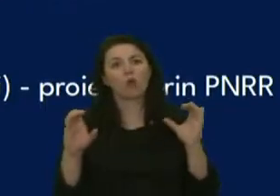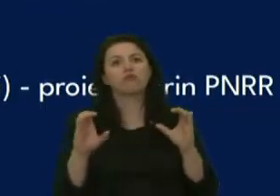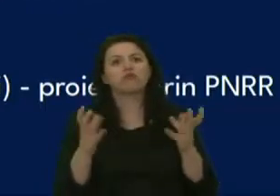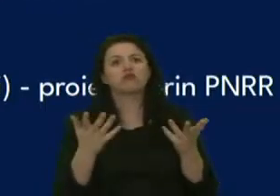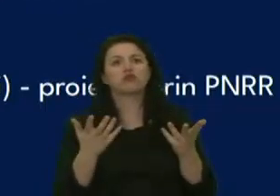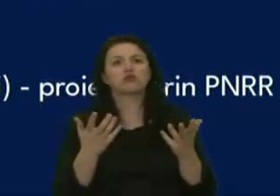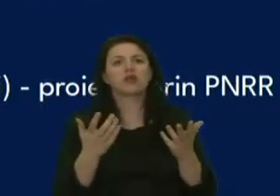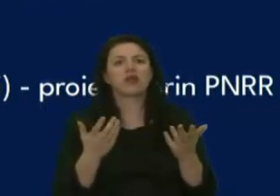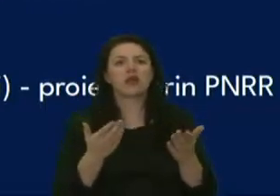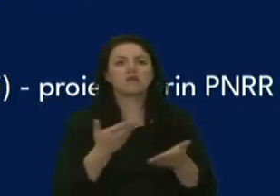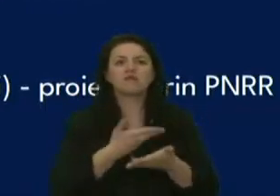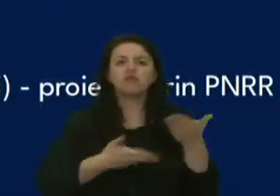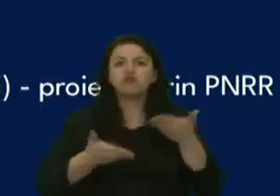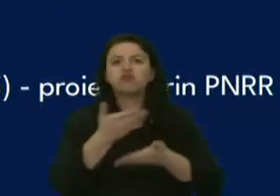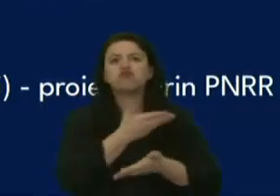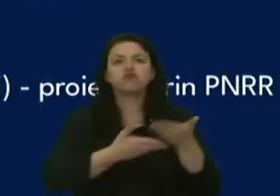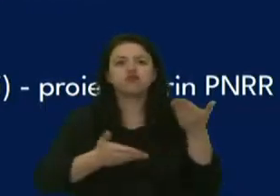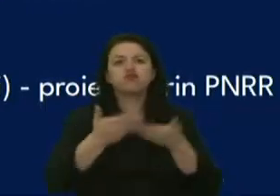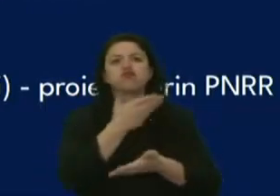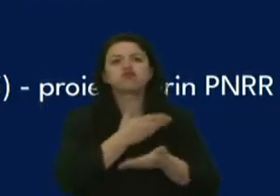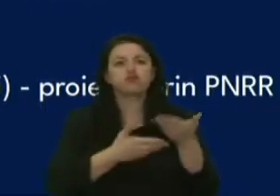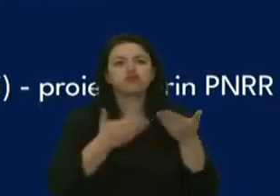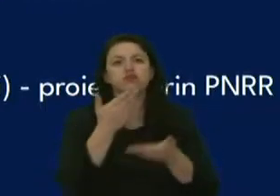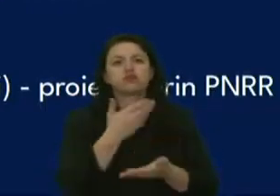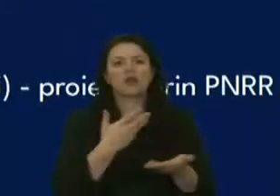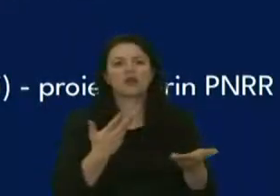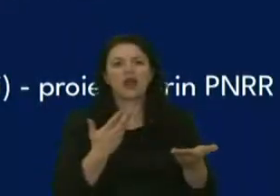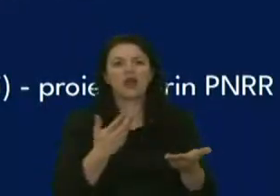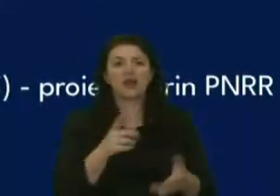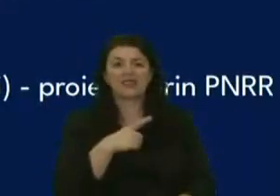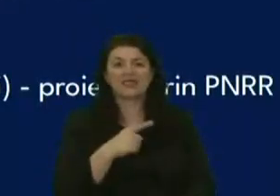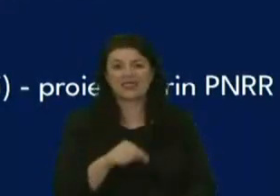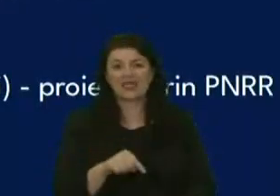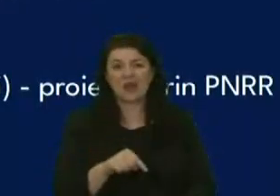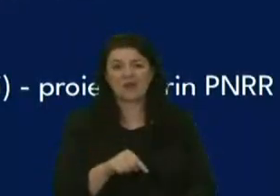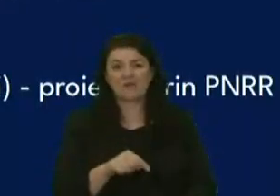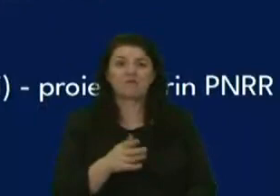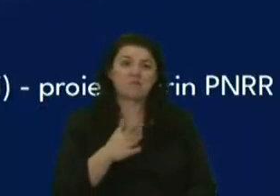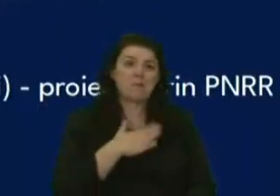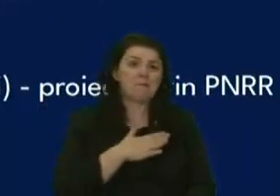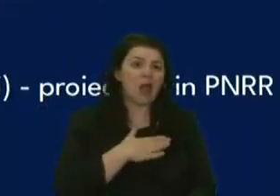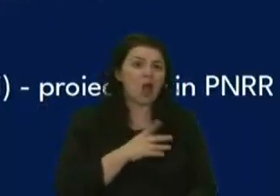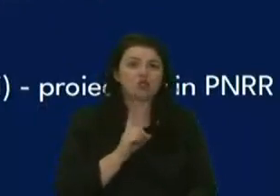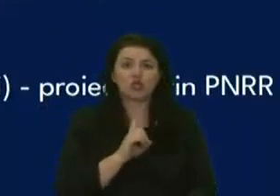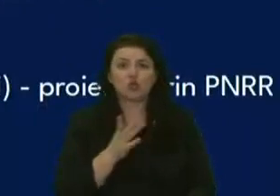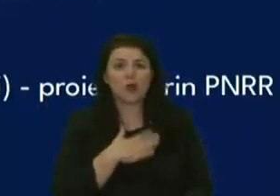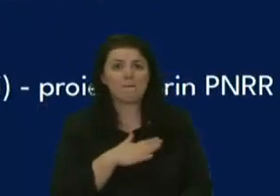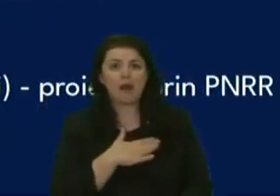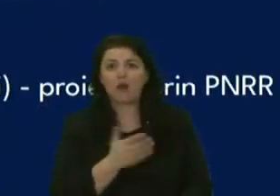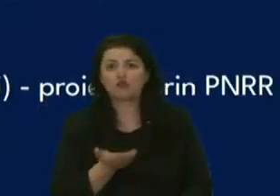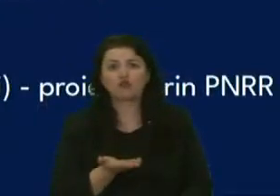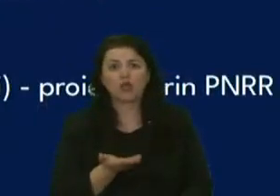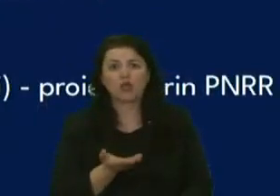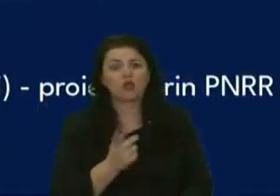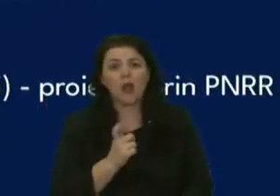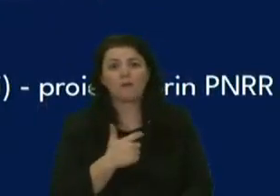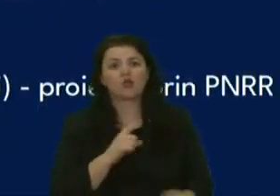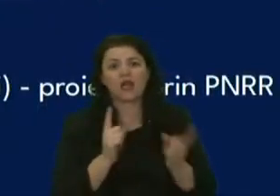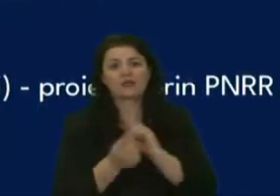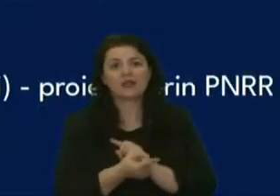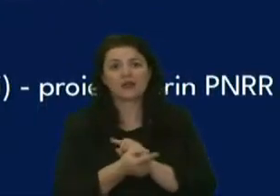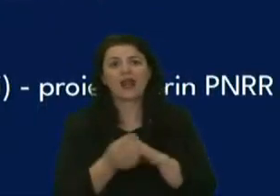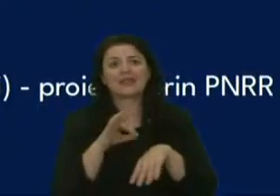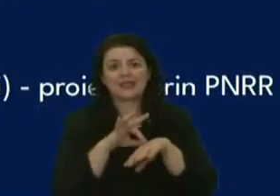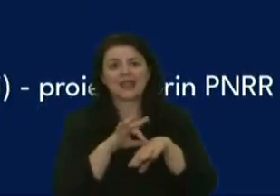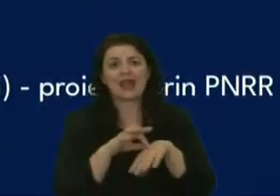de la CAR sharing la Bike sharing la Ride sharing Astea sunt modalitățile în orașe ne place sau nu ne place nu le putem schimba direcția